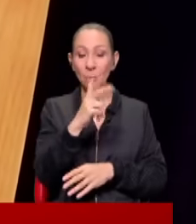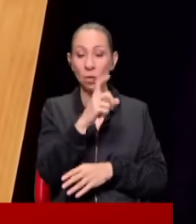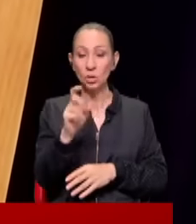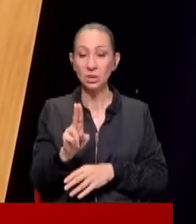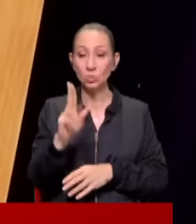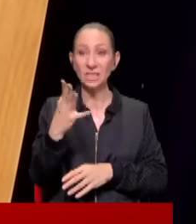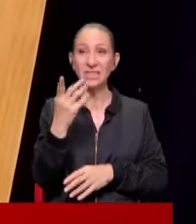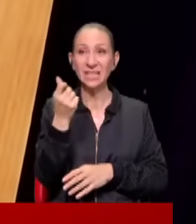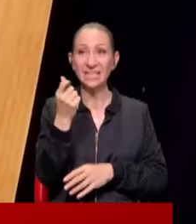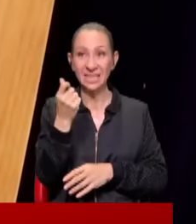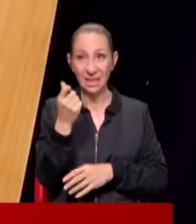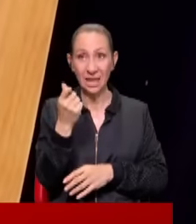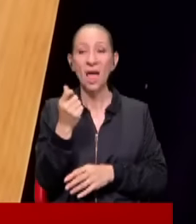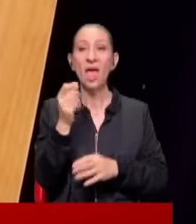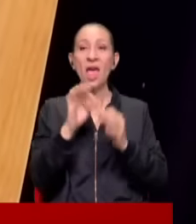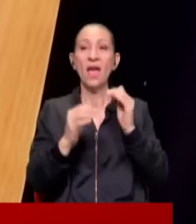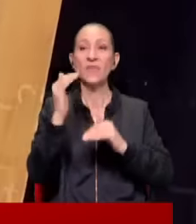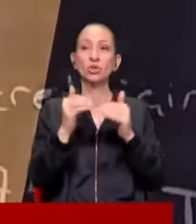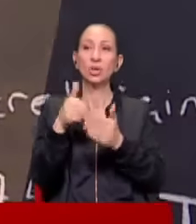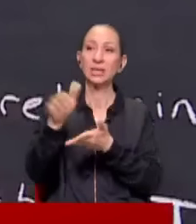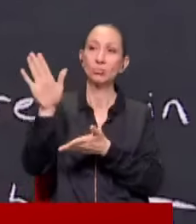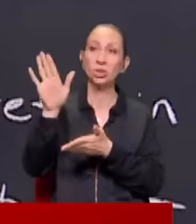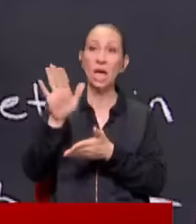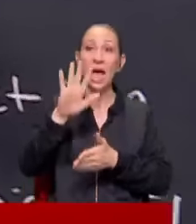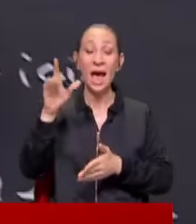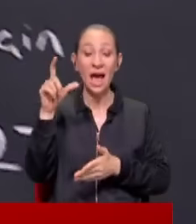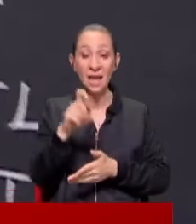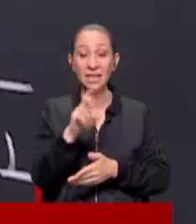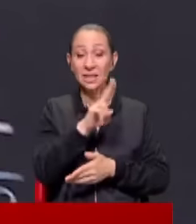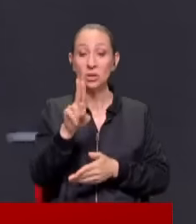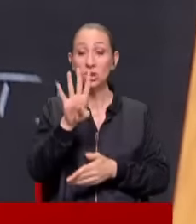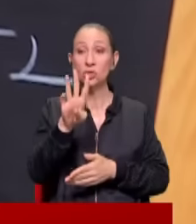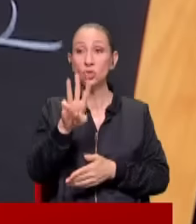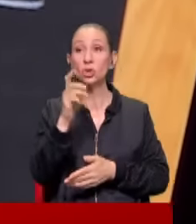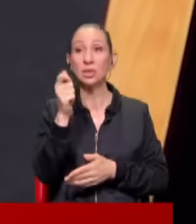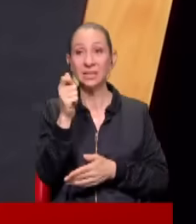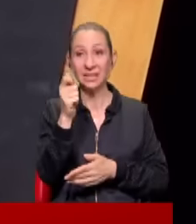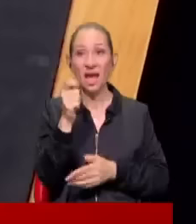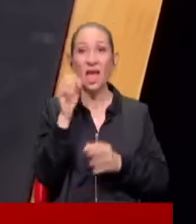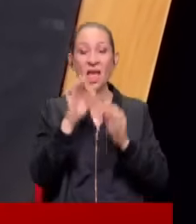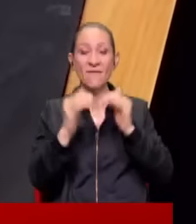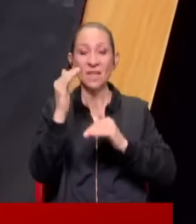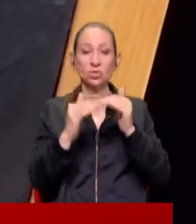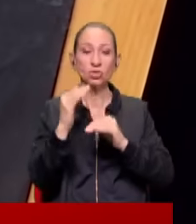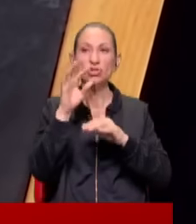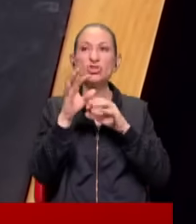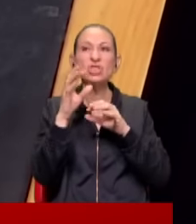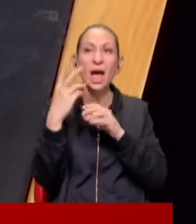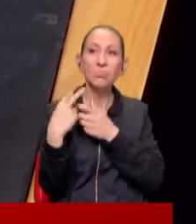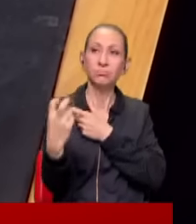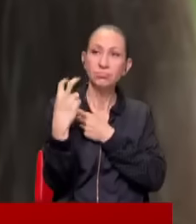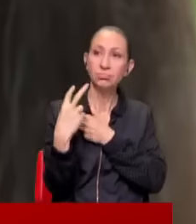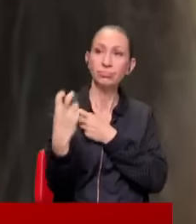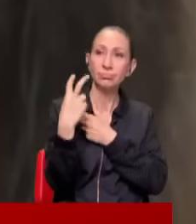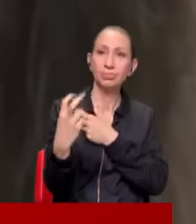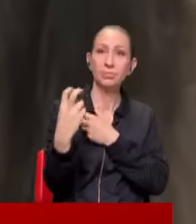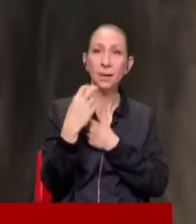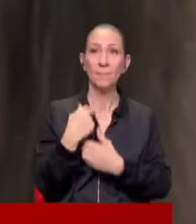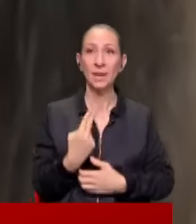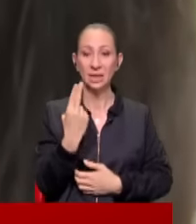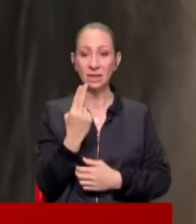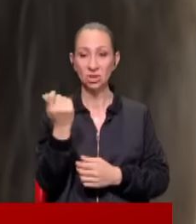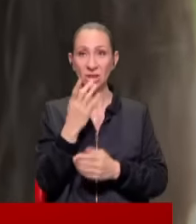2.975 lirası enflasyona gitmiş. Her ay 743 lirasını enflasyon canavarına emanet etmiş. Kendim 7